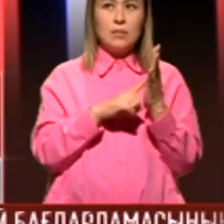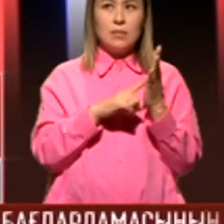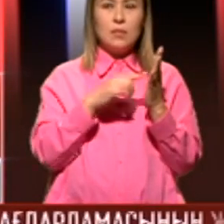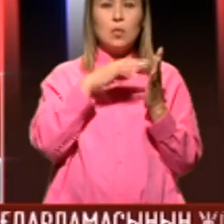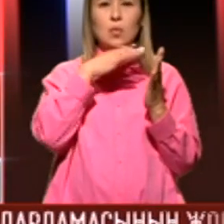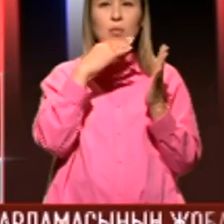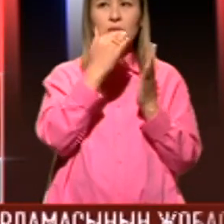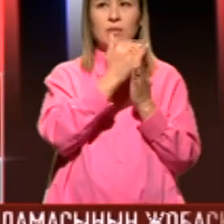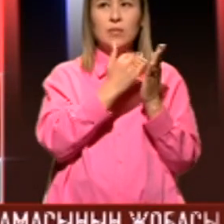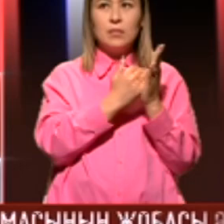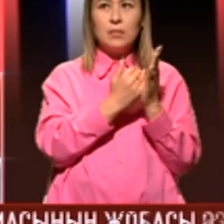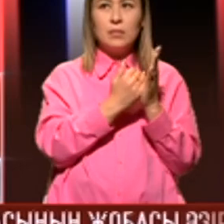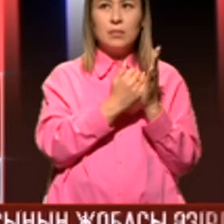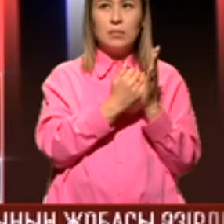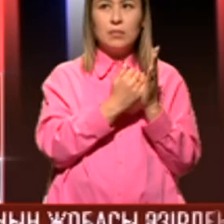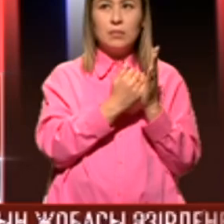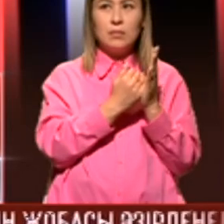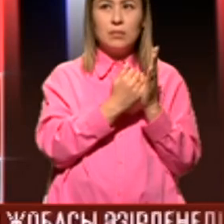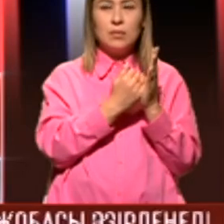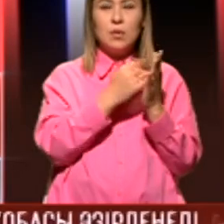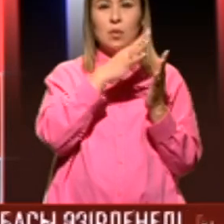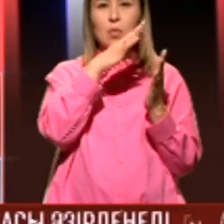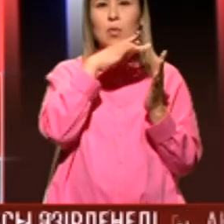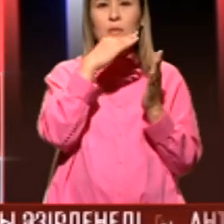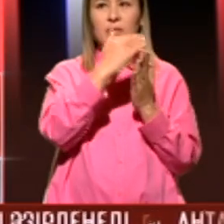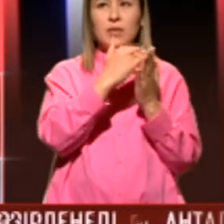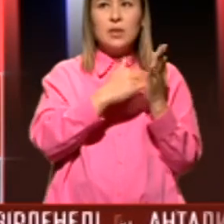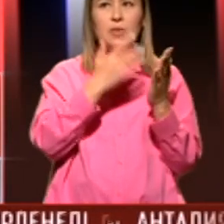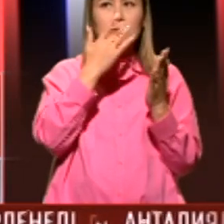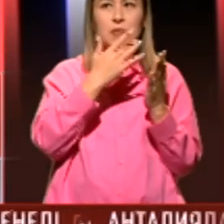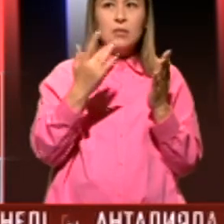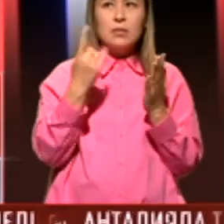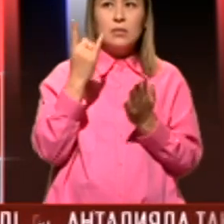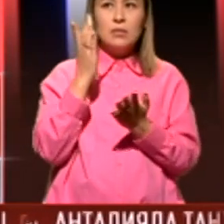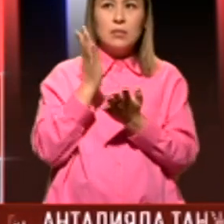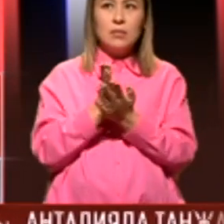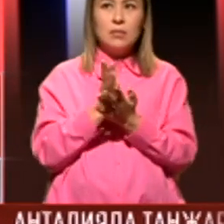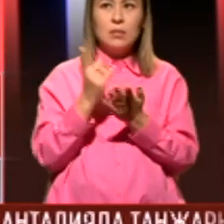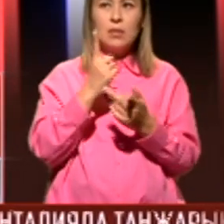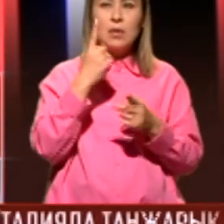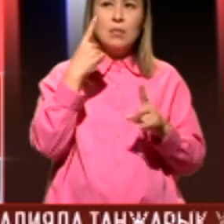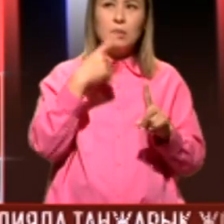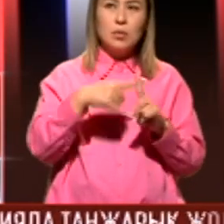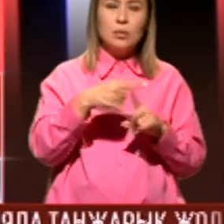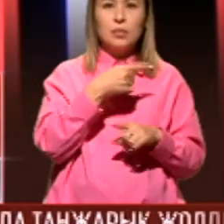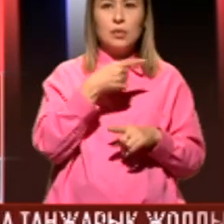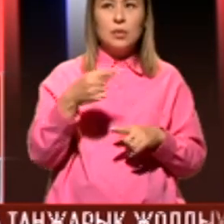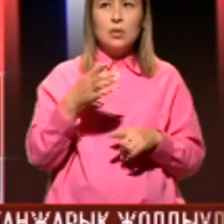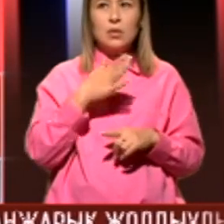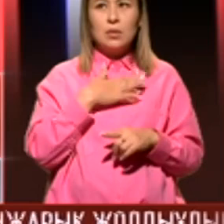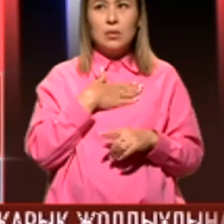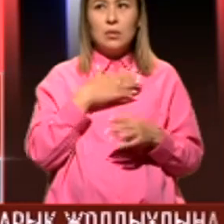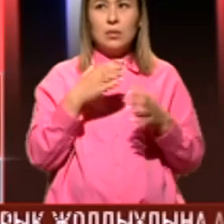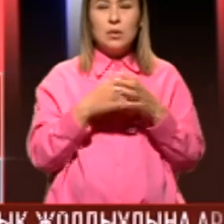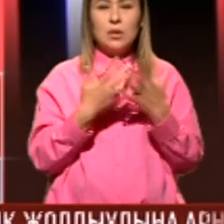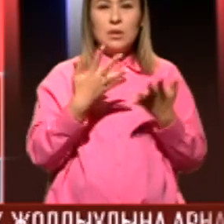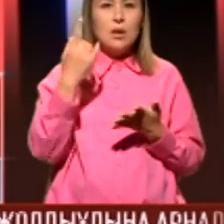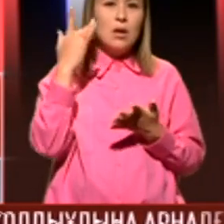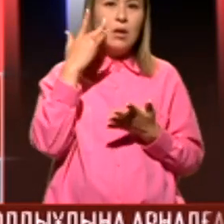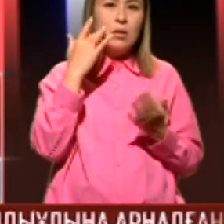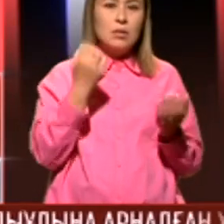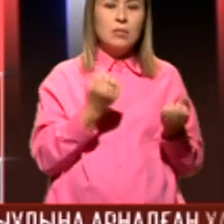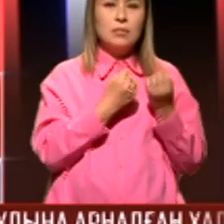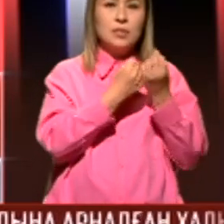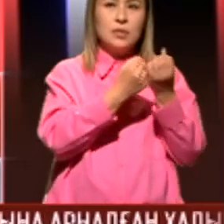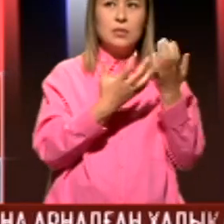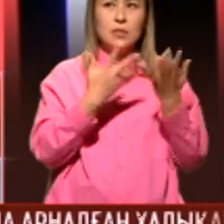пен бір жақты саясаттың айырмашылығы неде? Неден ұтамыз, неден ұтыламыз? Ал біз тек қана ақшты қолдасақ, немесе тек қана